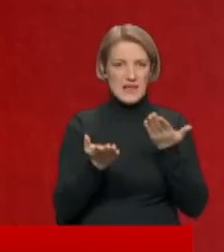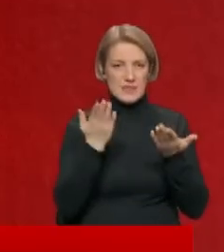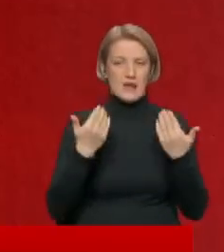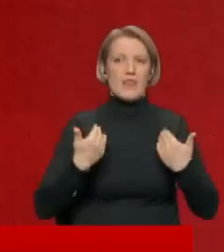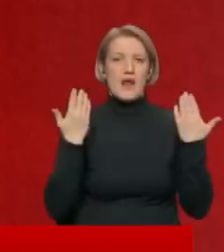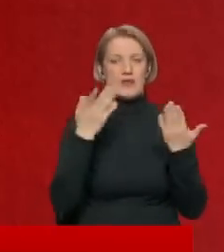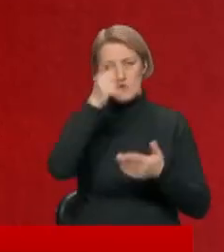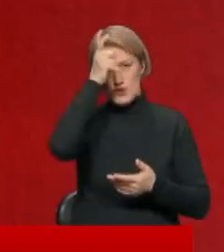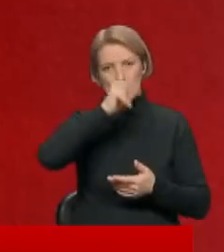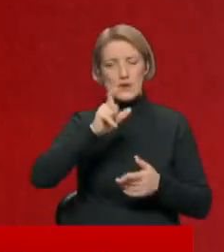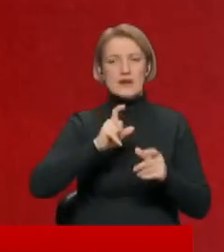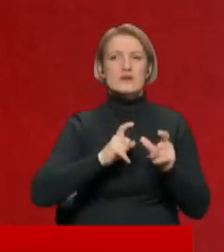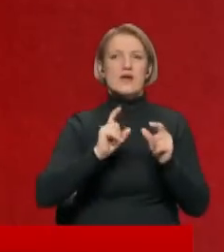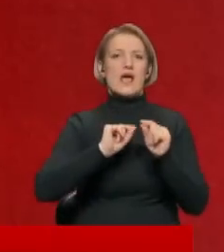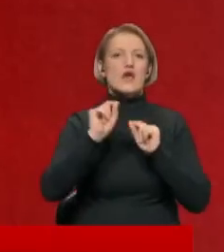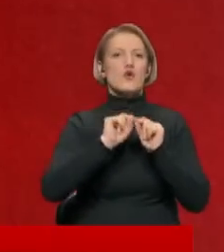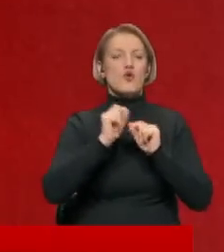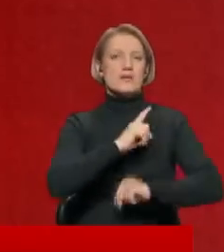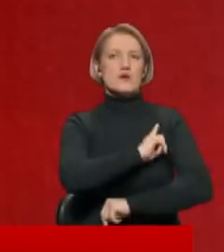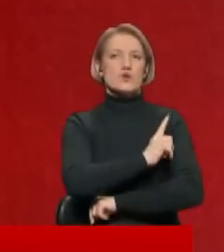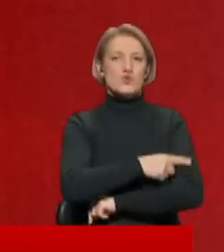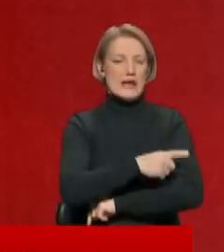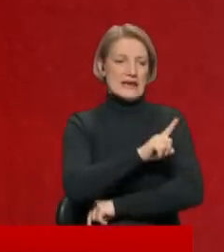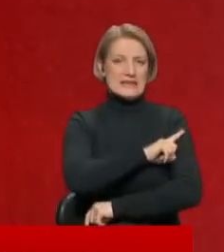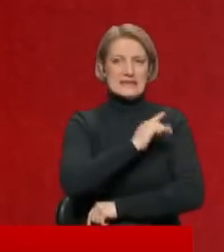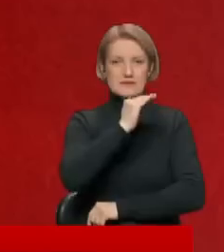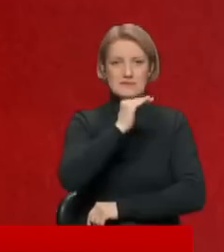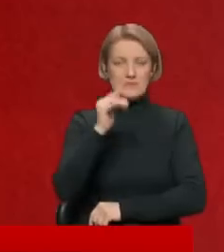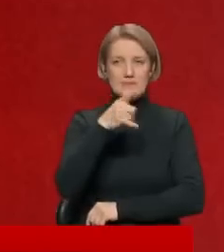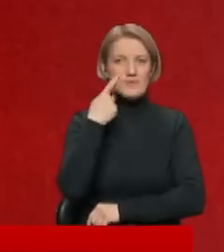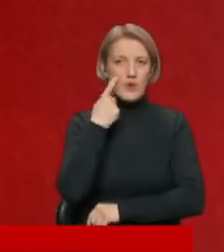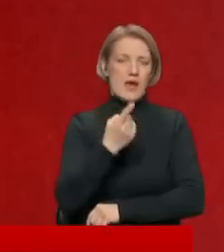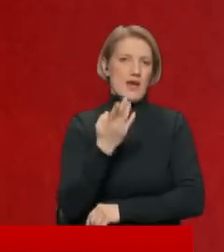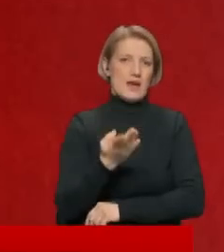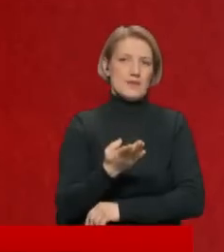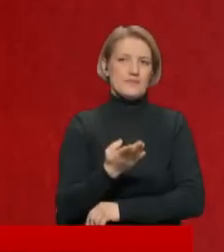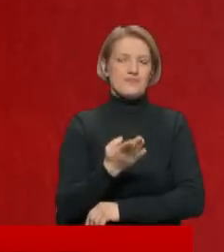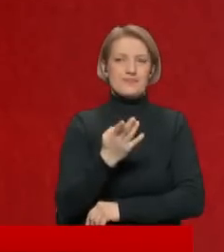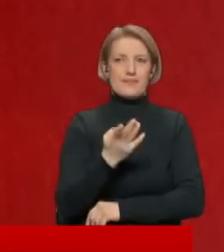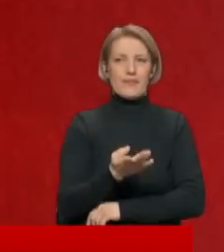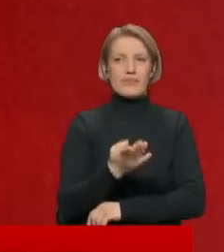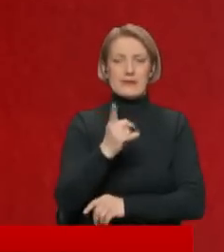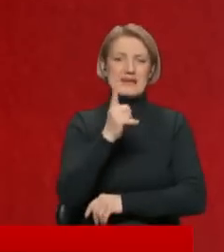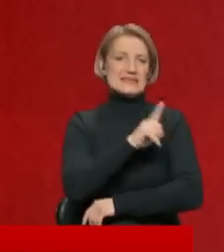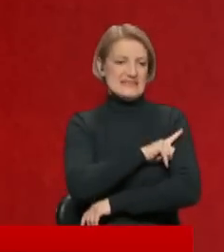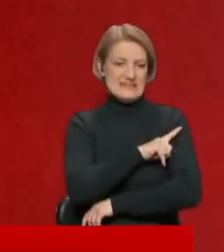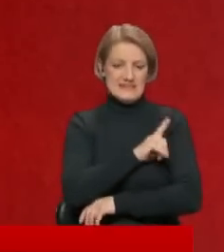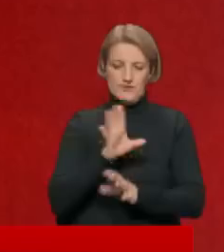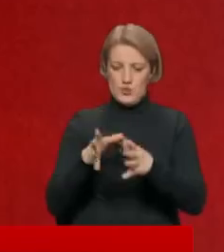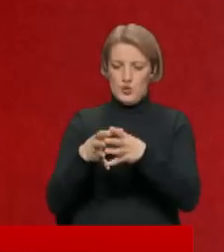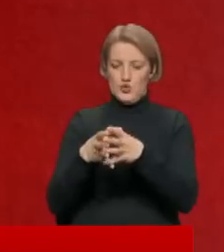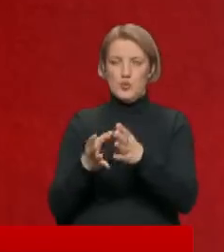Türkiye'de sosyal ekonomik gücünüze statünüze göre tahsil eder hale gelmişsiniz imtiyazlı bir sınıf oluşmuş